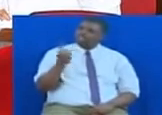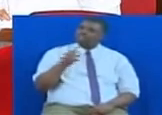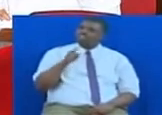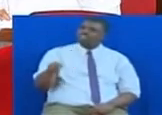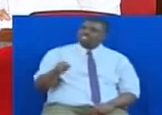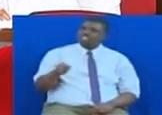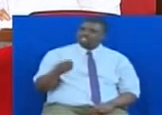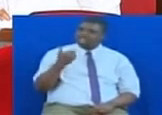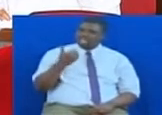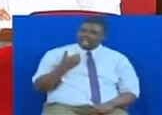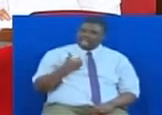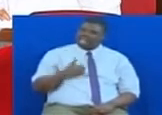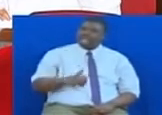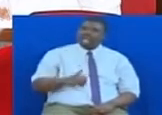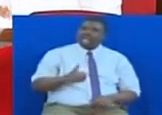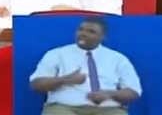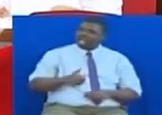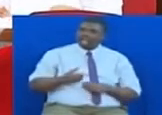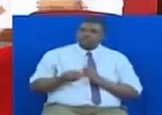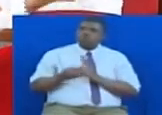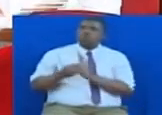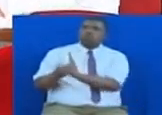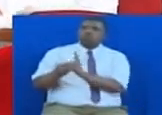na dhana ya uongo kila wakati.